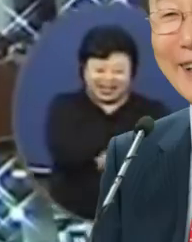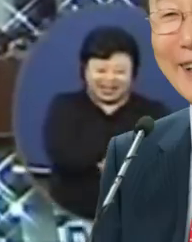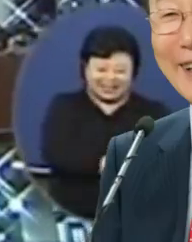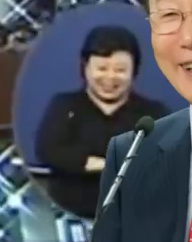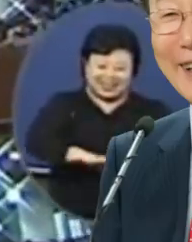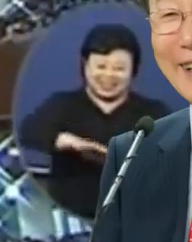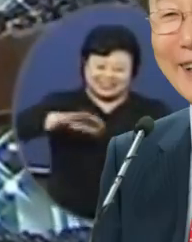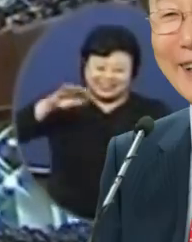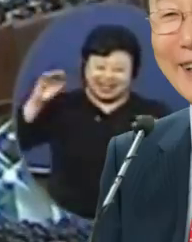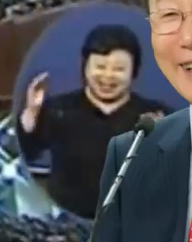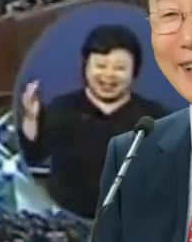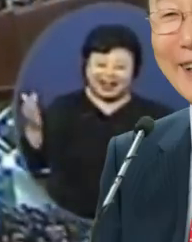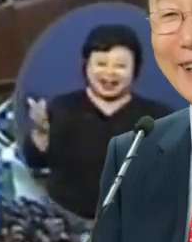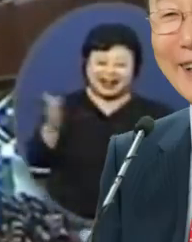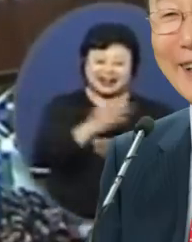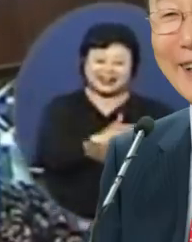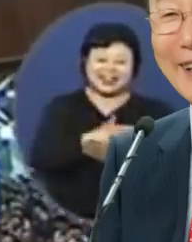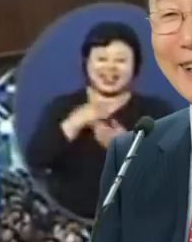범사에